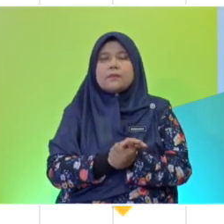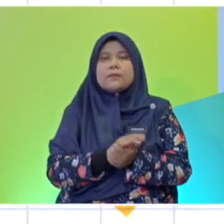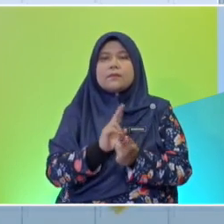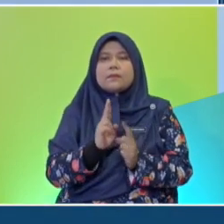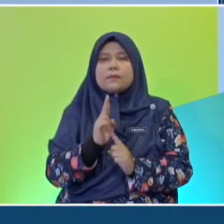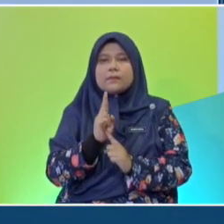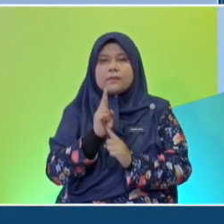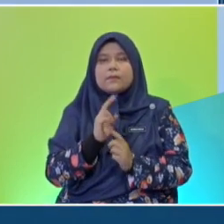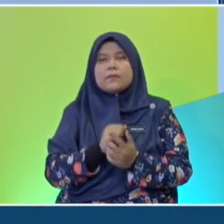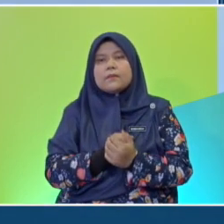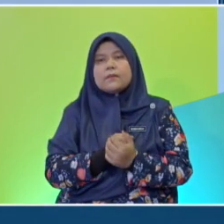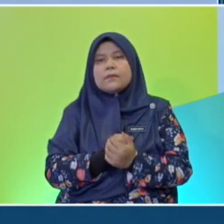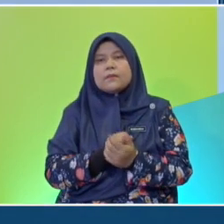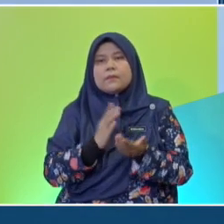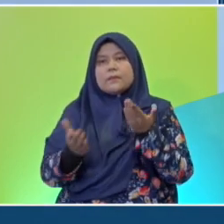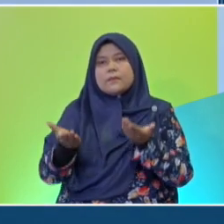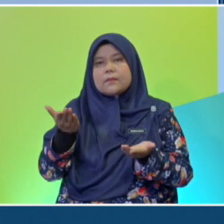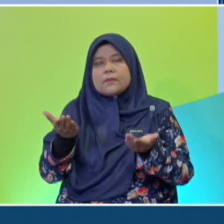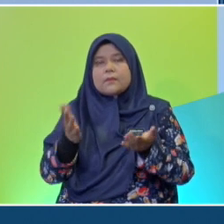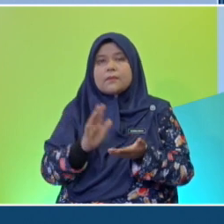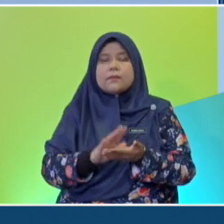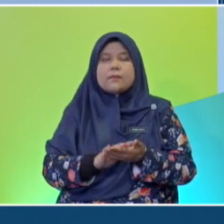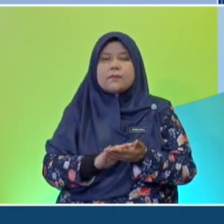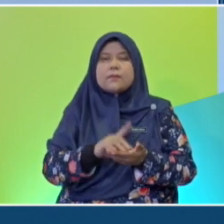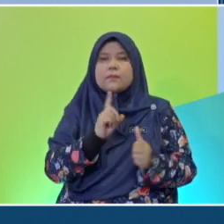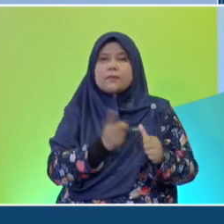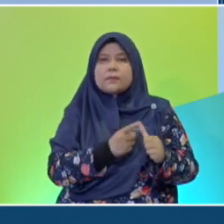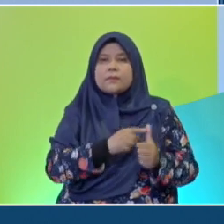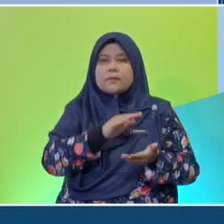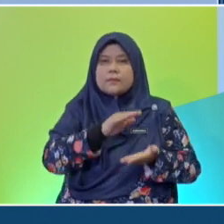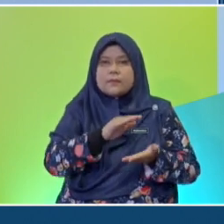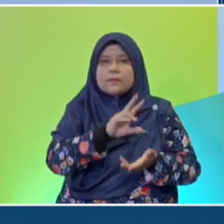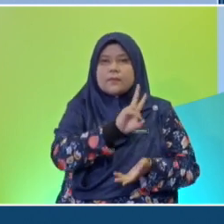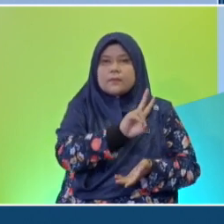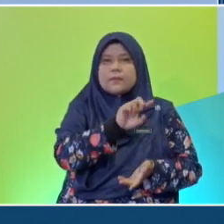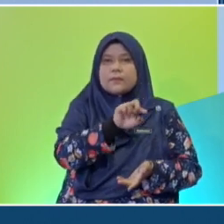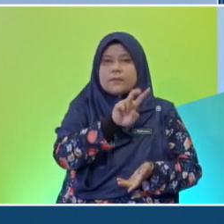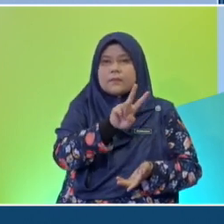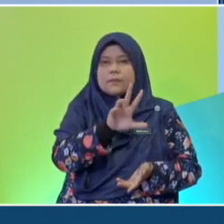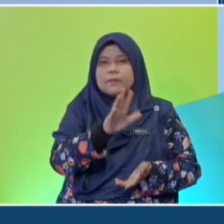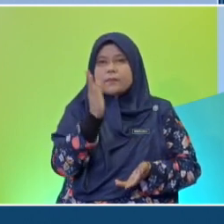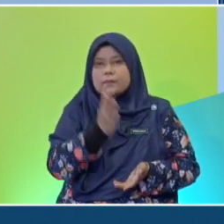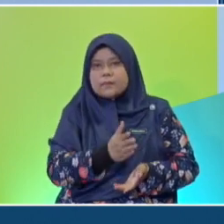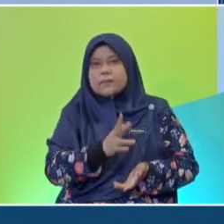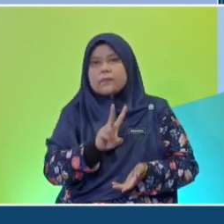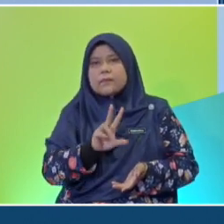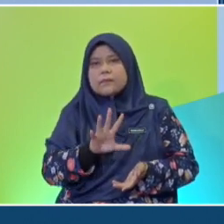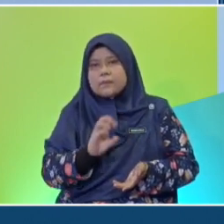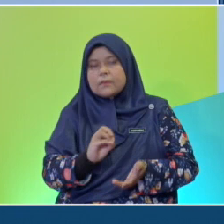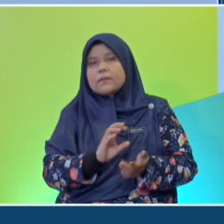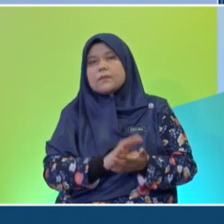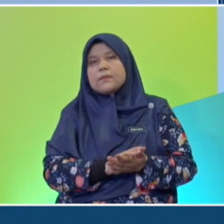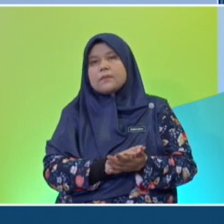jadi kita buat perbandingan yang pertama dengan 250 ml